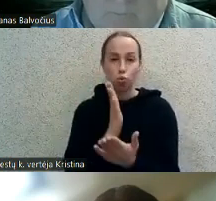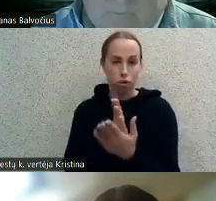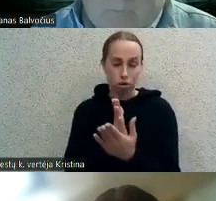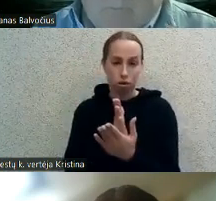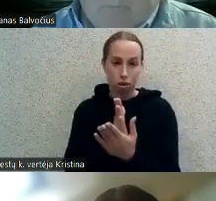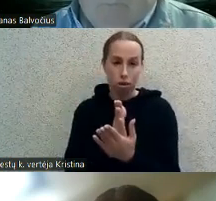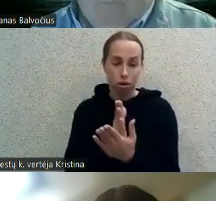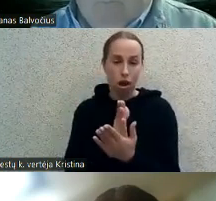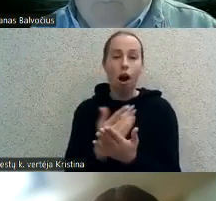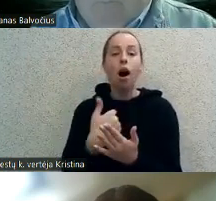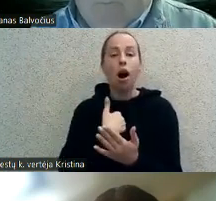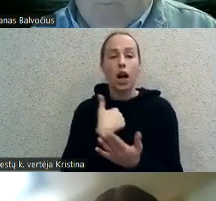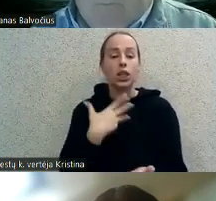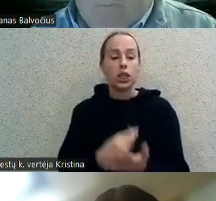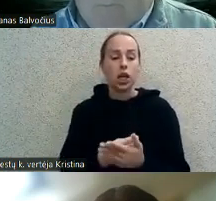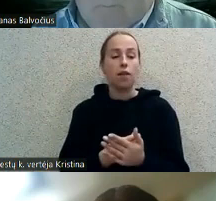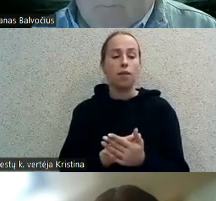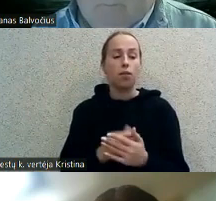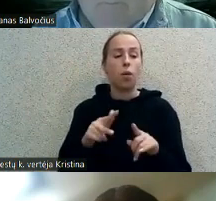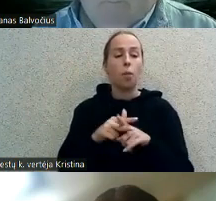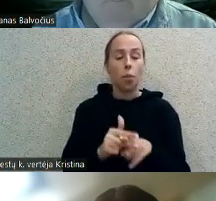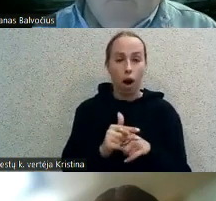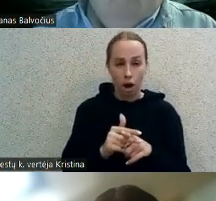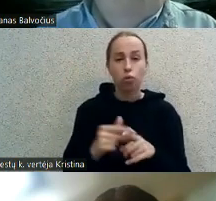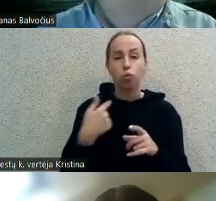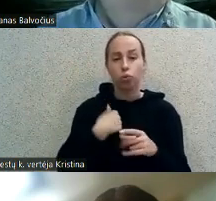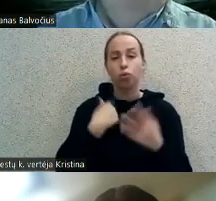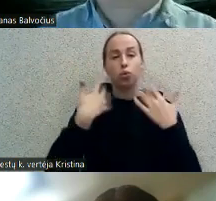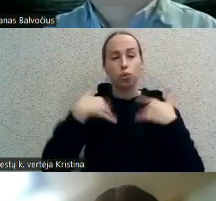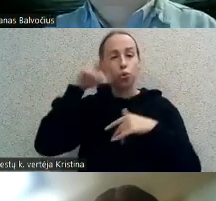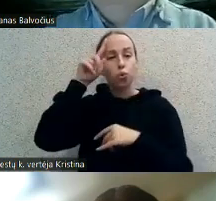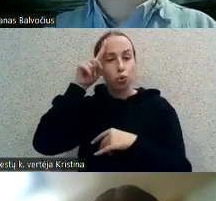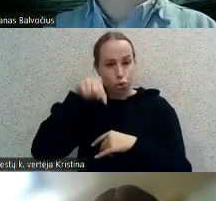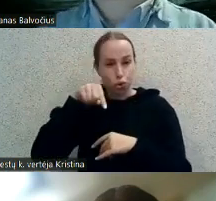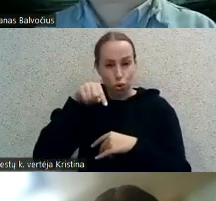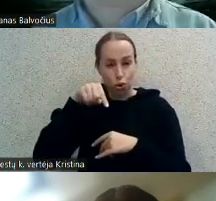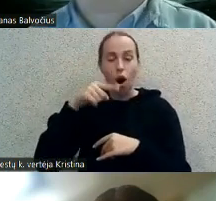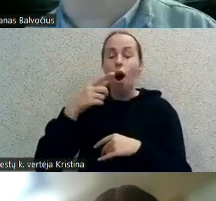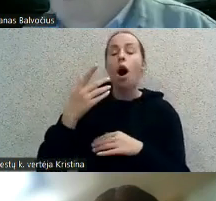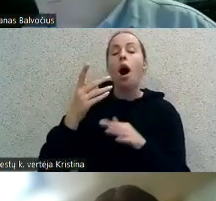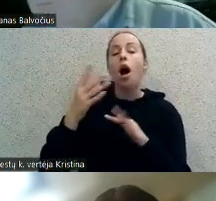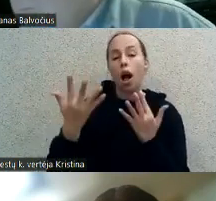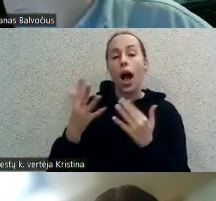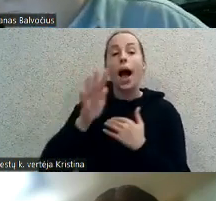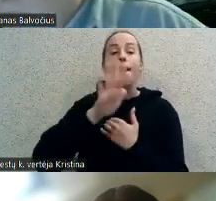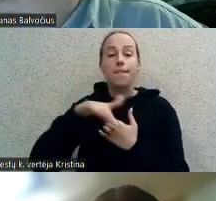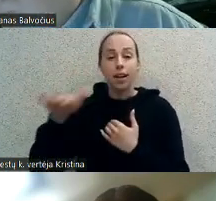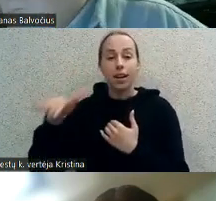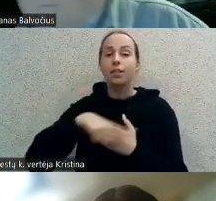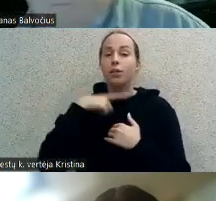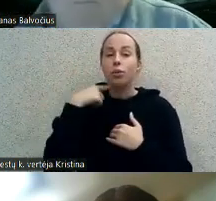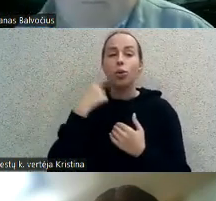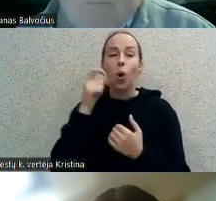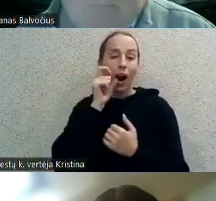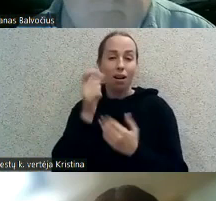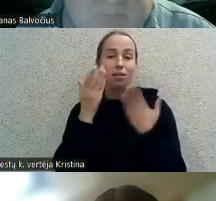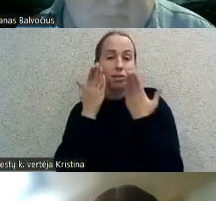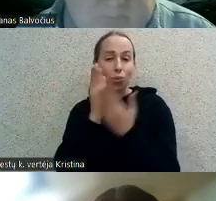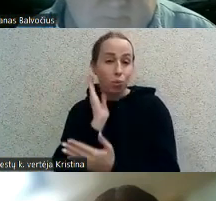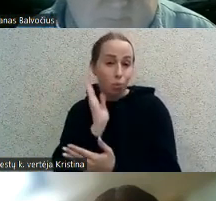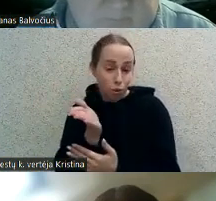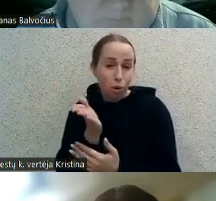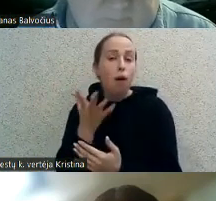savo praktikos tikrai žinau, kuo mokiniai daugiau garsiai skaitys, tuo